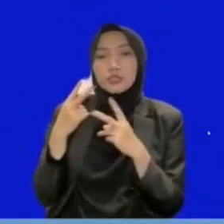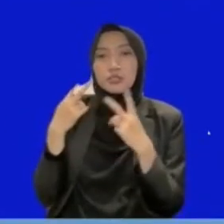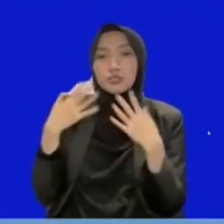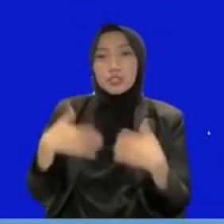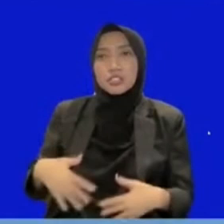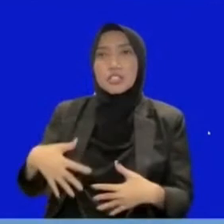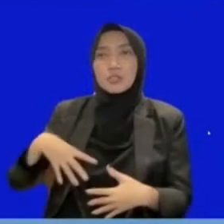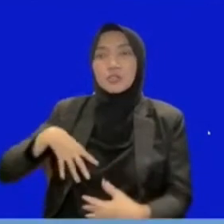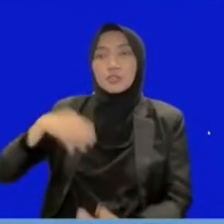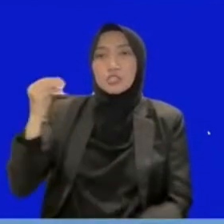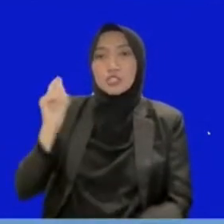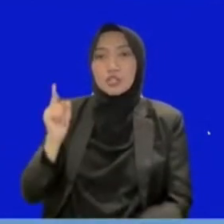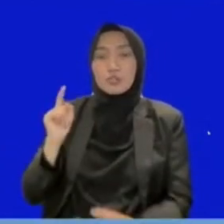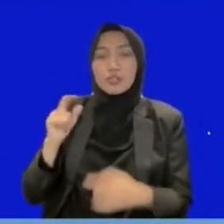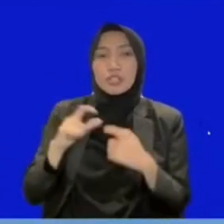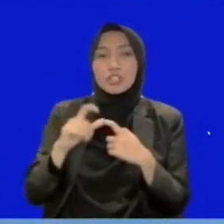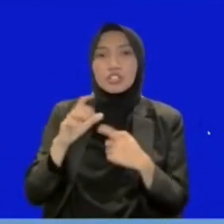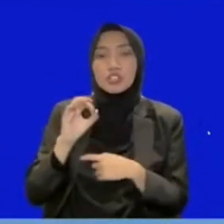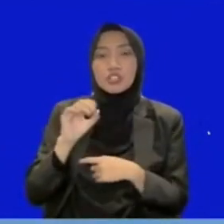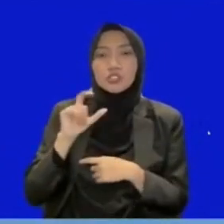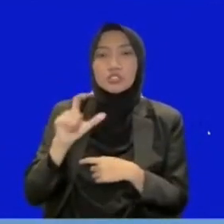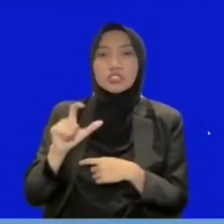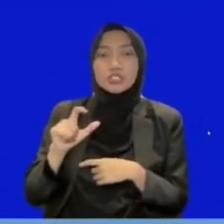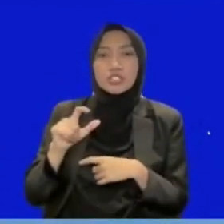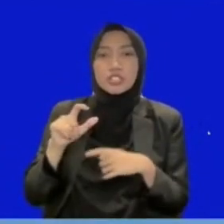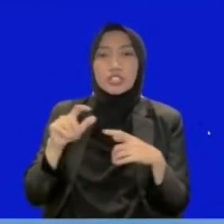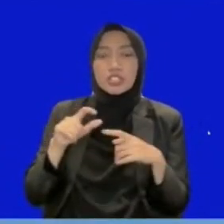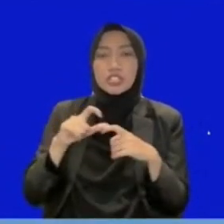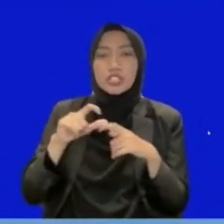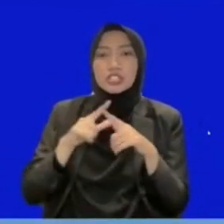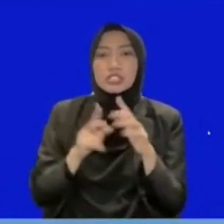dalam SOC-nya Sangiran itu muncul